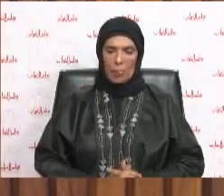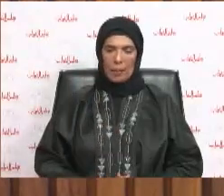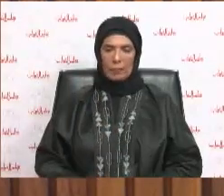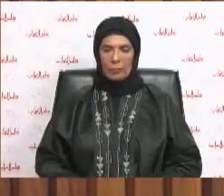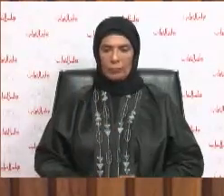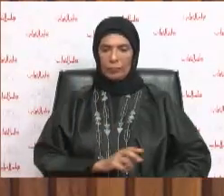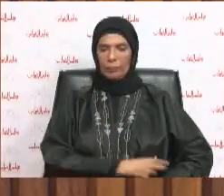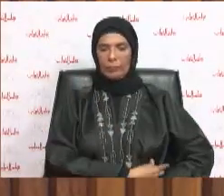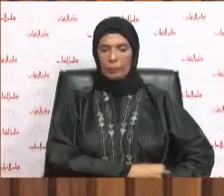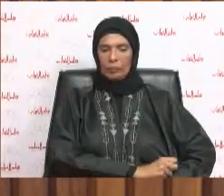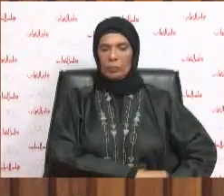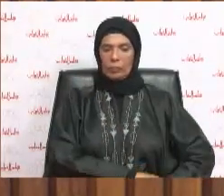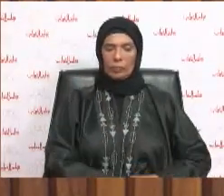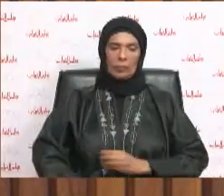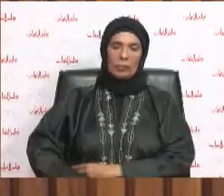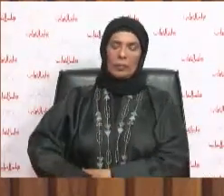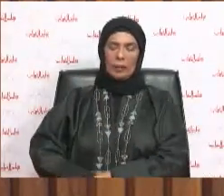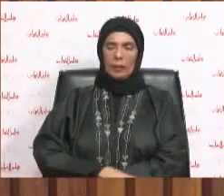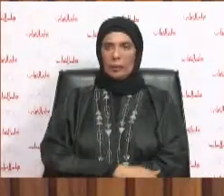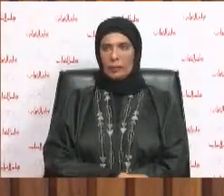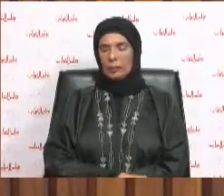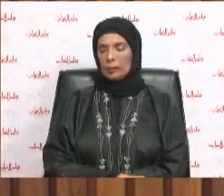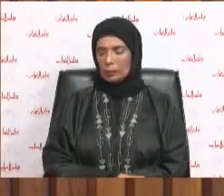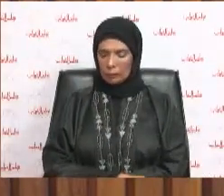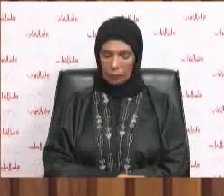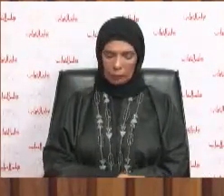نائب محمود. سعادة نائب إيمان شواتر تفضلي.